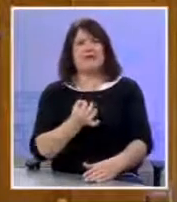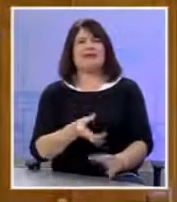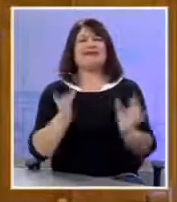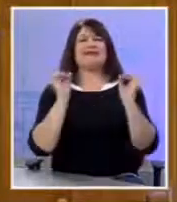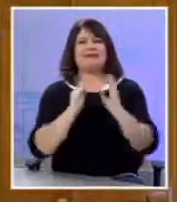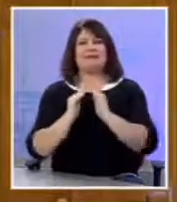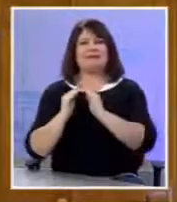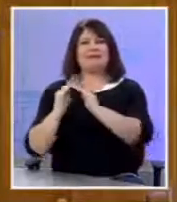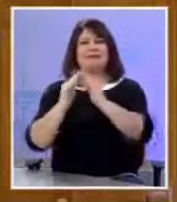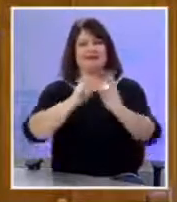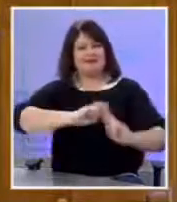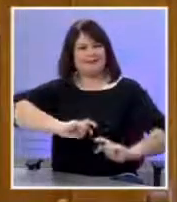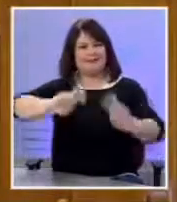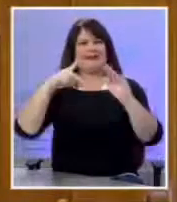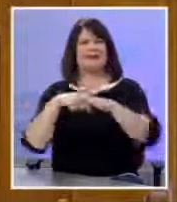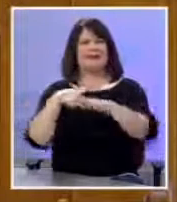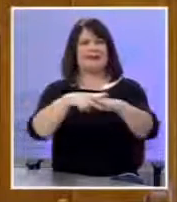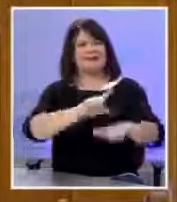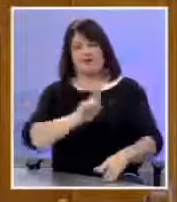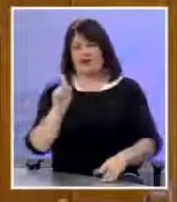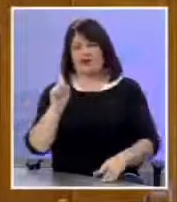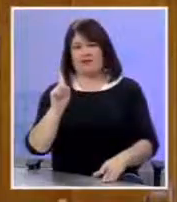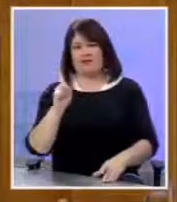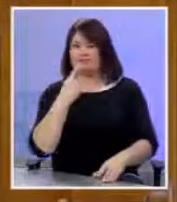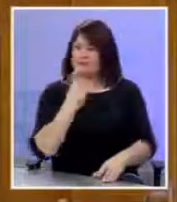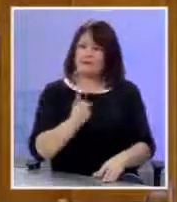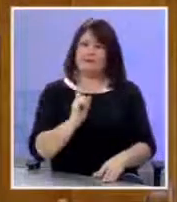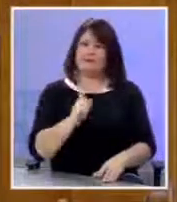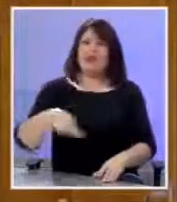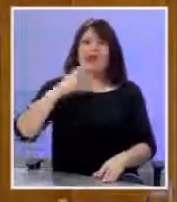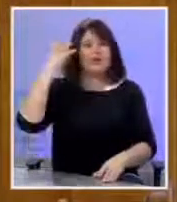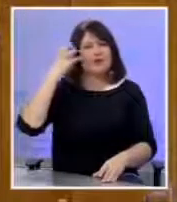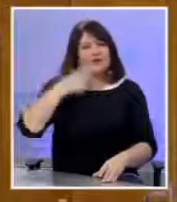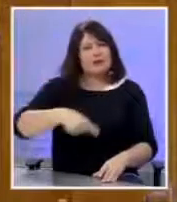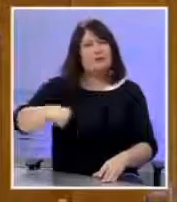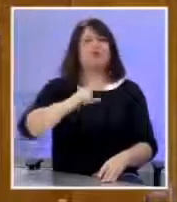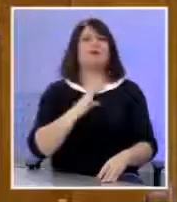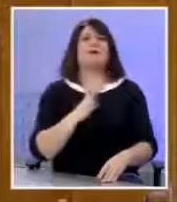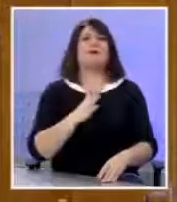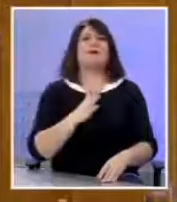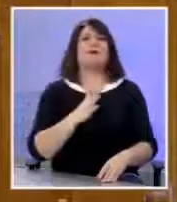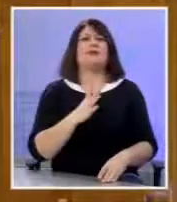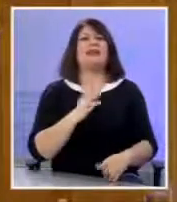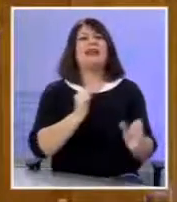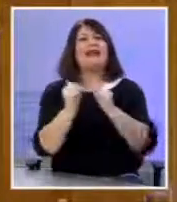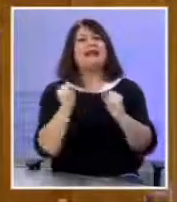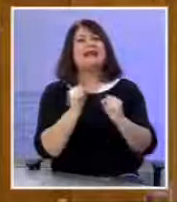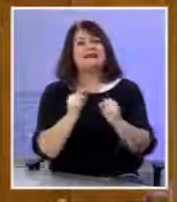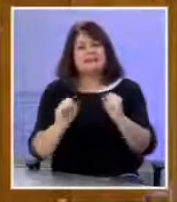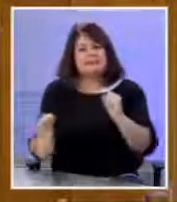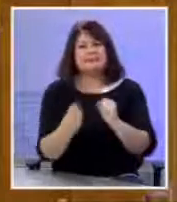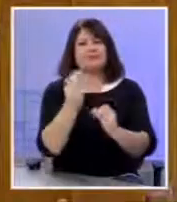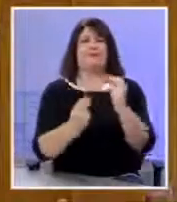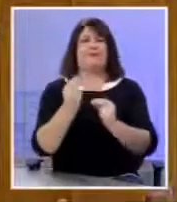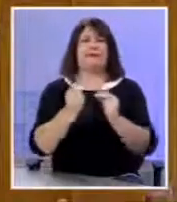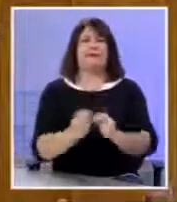σπίτι στα χέρια τραπεζίτη. Και μιλούσαμε για αυτούς τους ανθρώπους. Αυτούς τους ανθρώπους που τους έπληξε η κρίση. Δεν